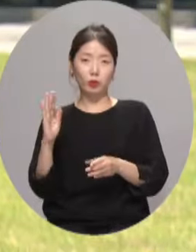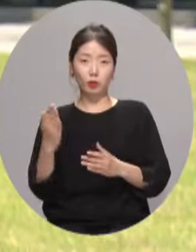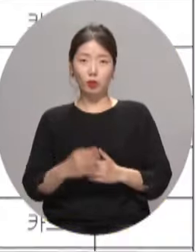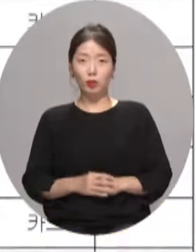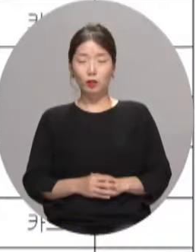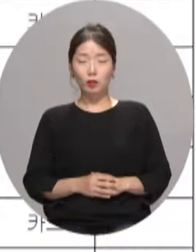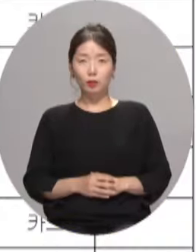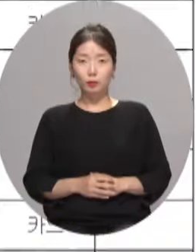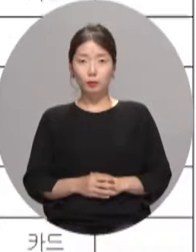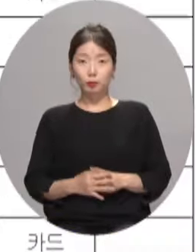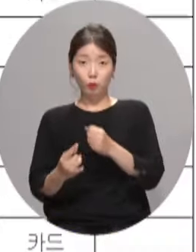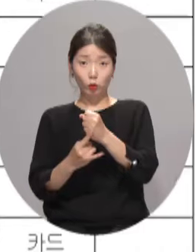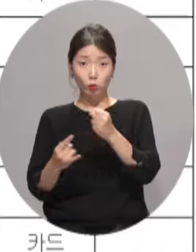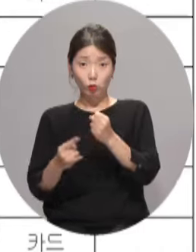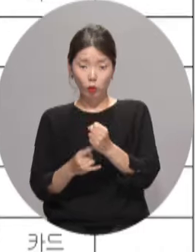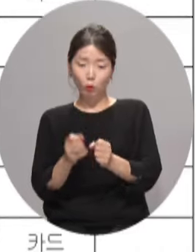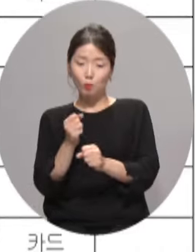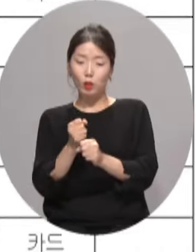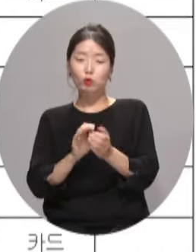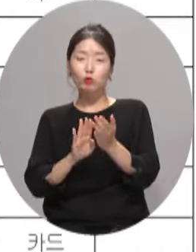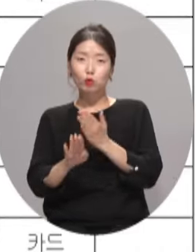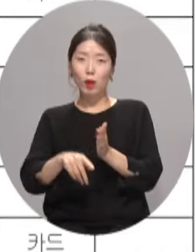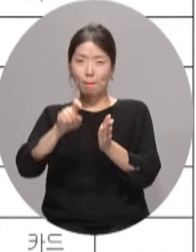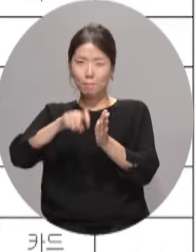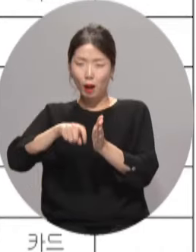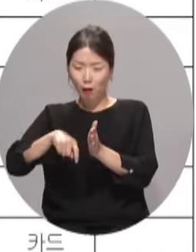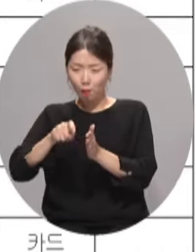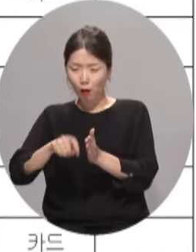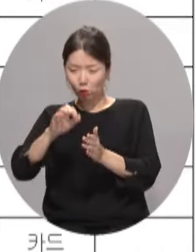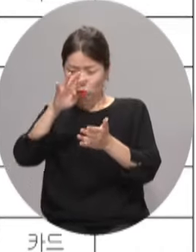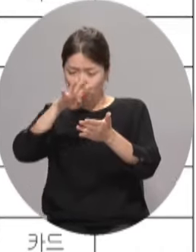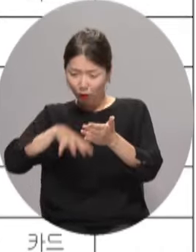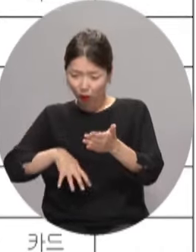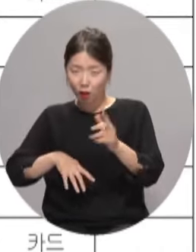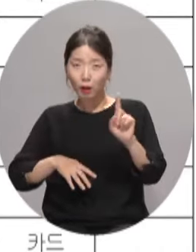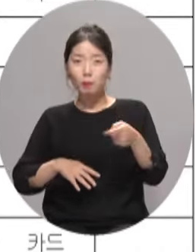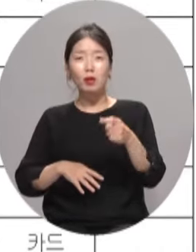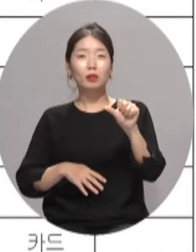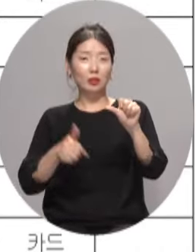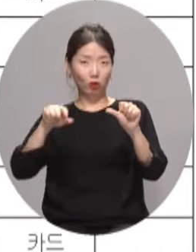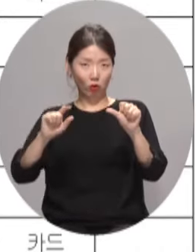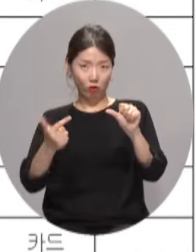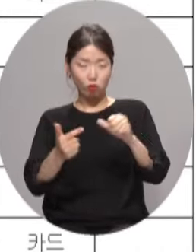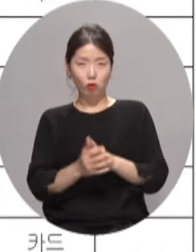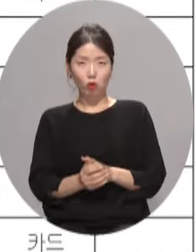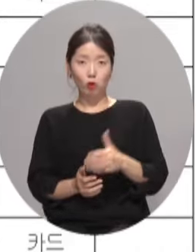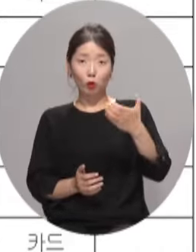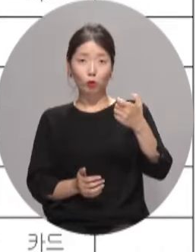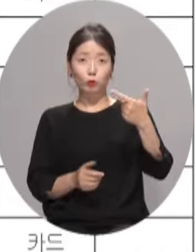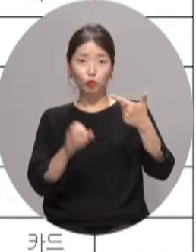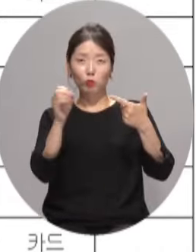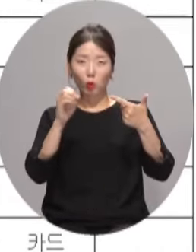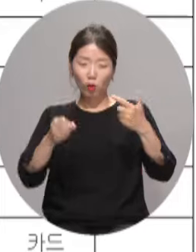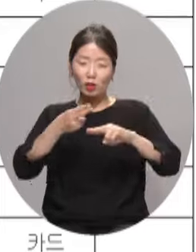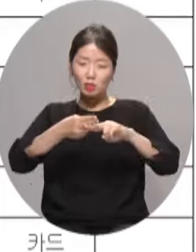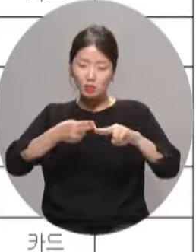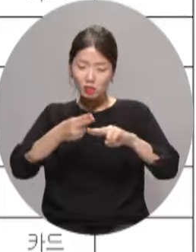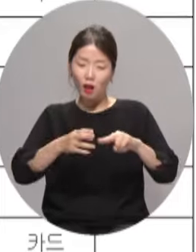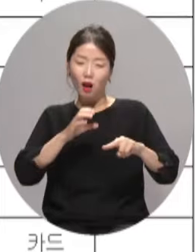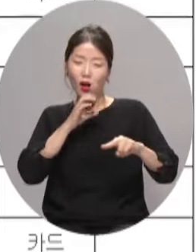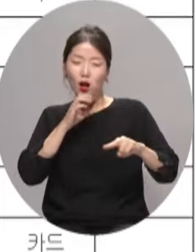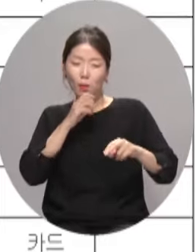원인이었습니다 위원회로 재편된 뒤 결제된 업무 추진비 내역은 모두 105건 96% 식당과